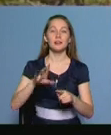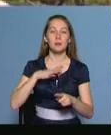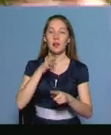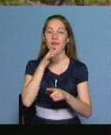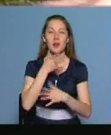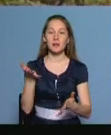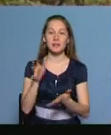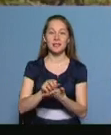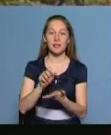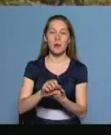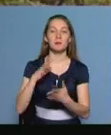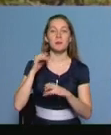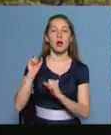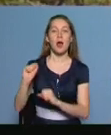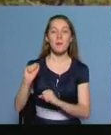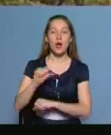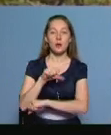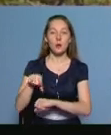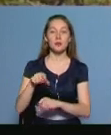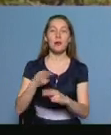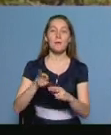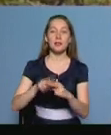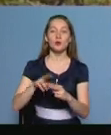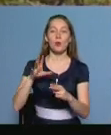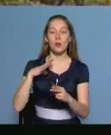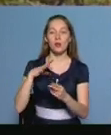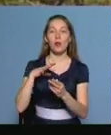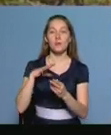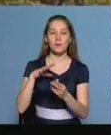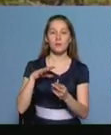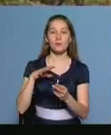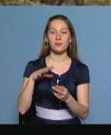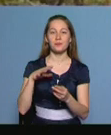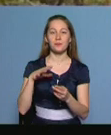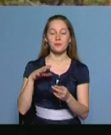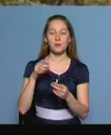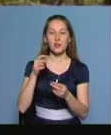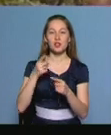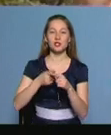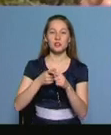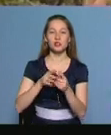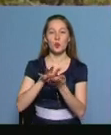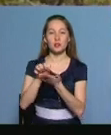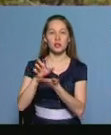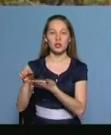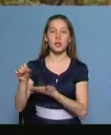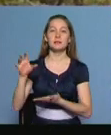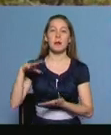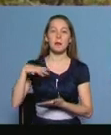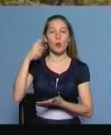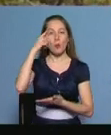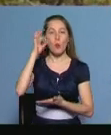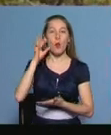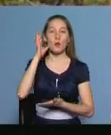войну, наоборот, это все частично уничтожалось. Но потом в думах, в раздумьях о будущем,